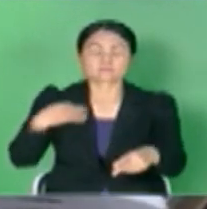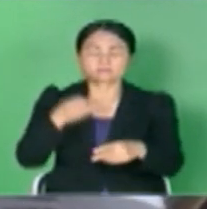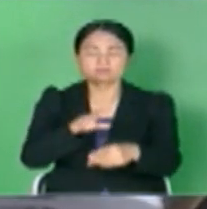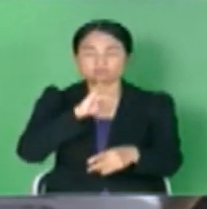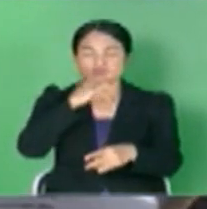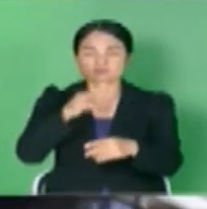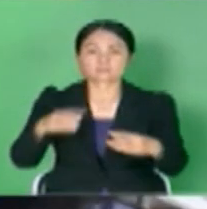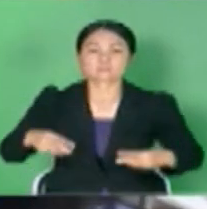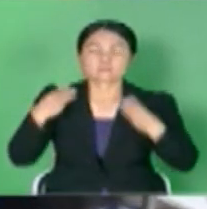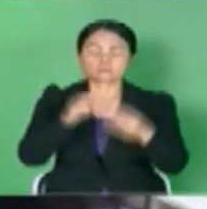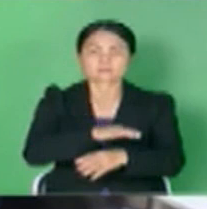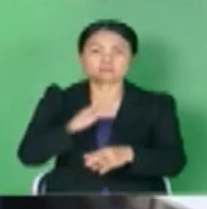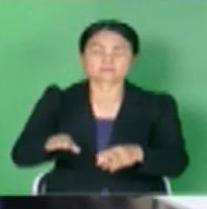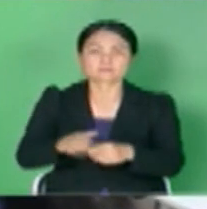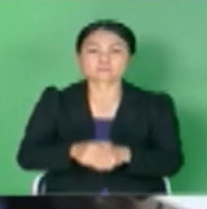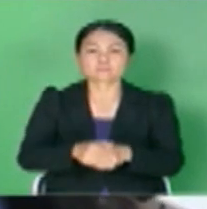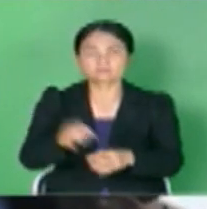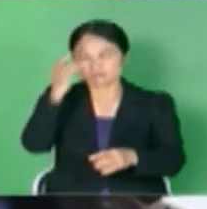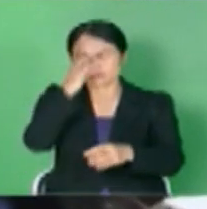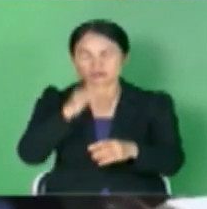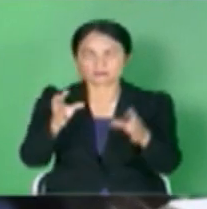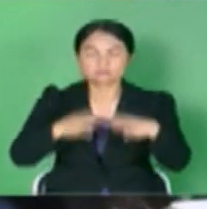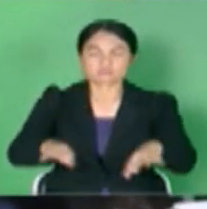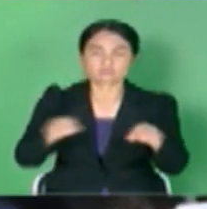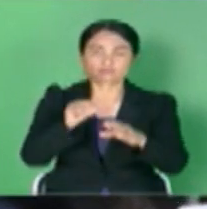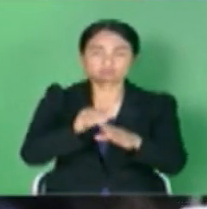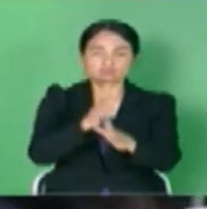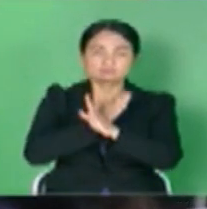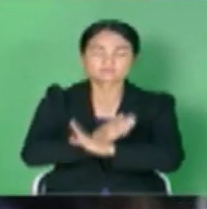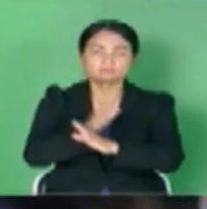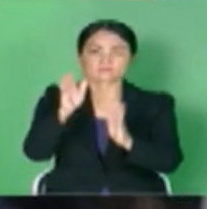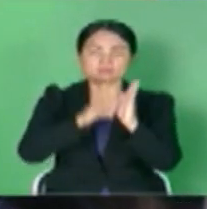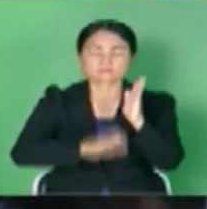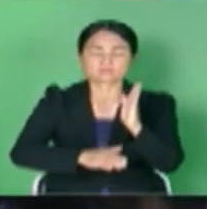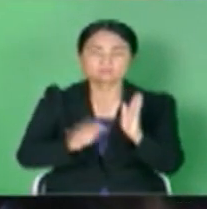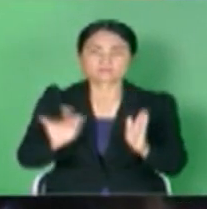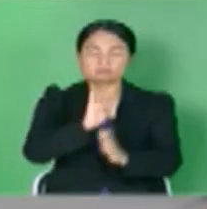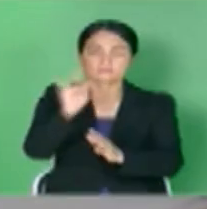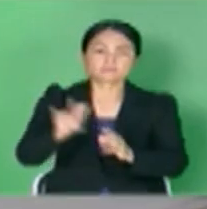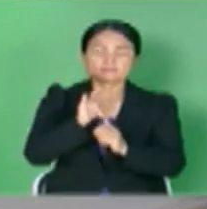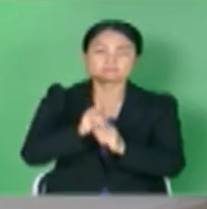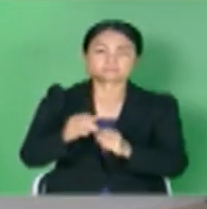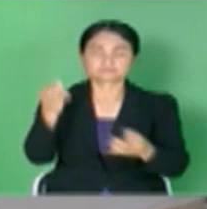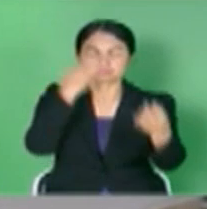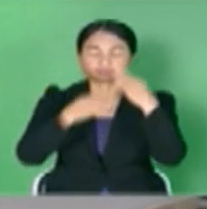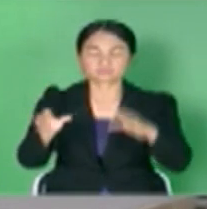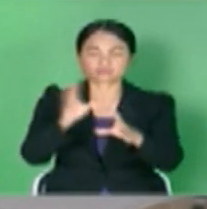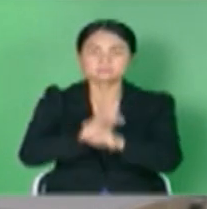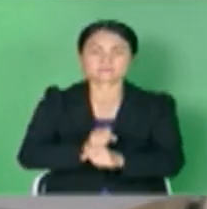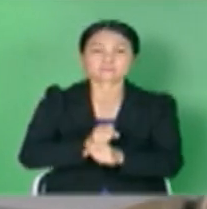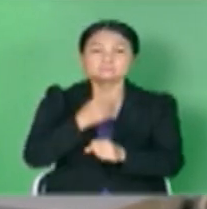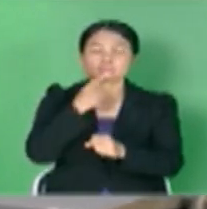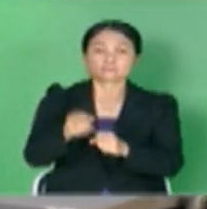ក្មេងយុវជននិងកុមារគឺជាការពិចារណាដ៏សំខាន់ក្នុងការទប់ស្កាត់និងកាត់បន្ថយការប្រើប្រាស់គ្រឿងស្រវឹងបាទ